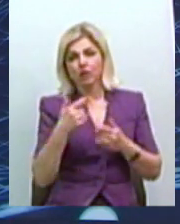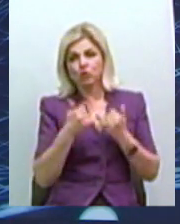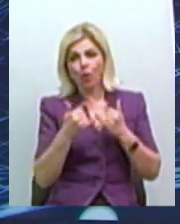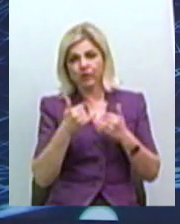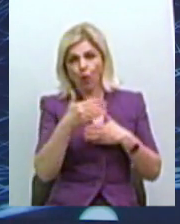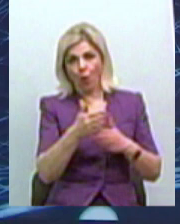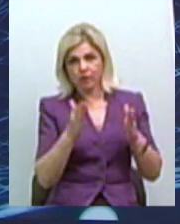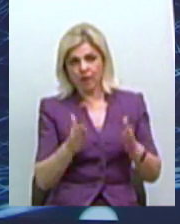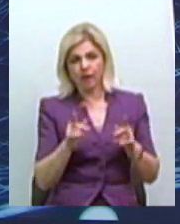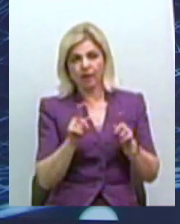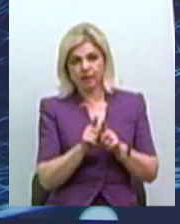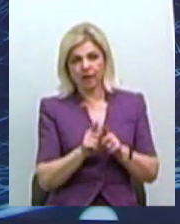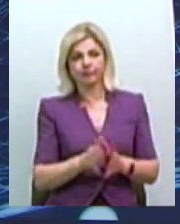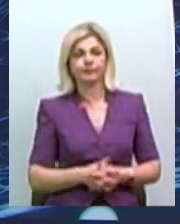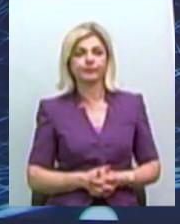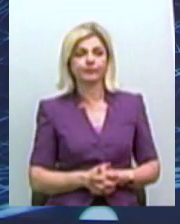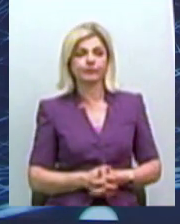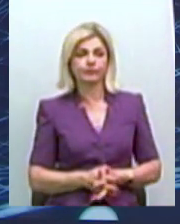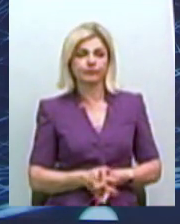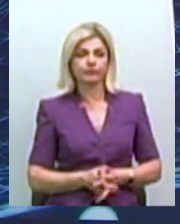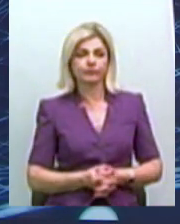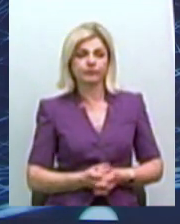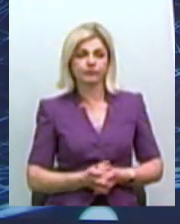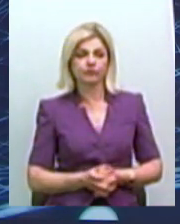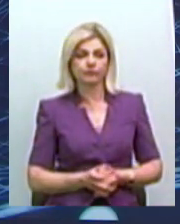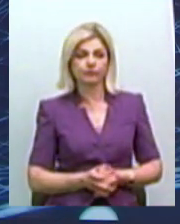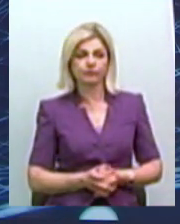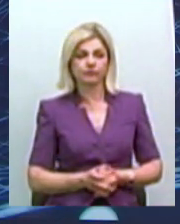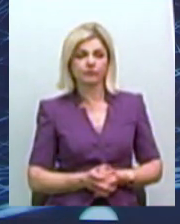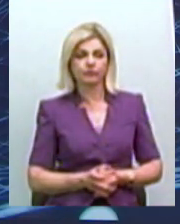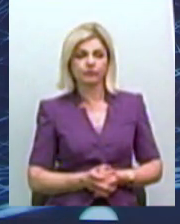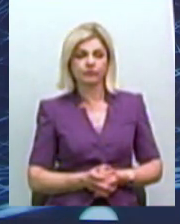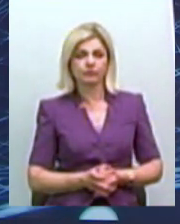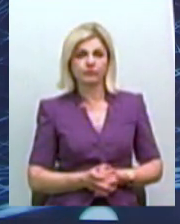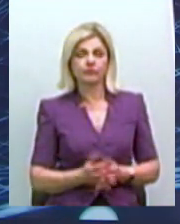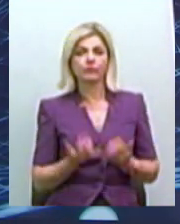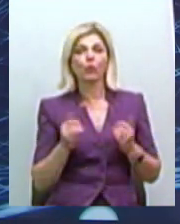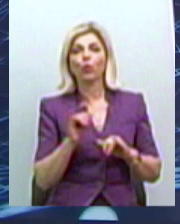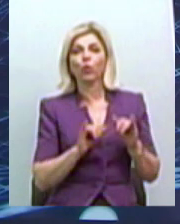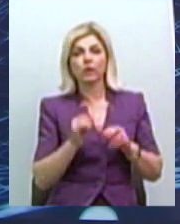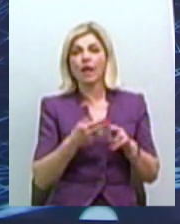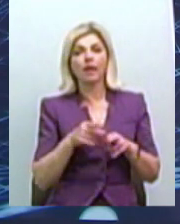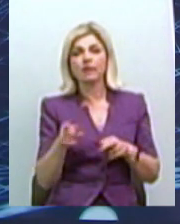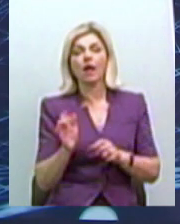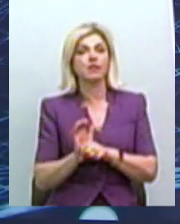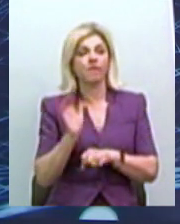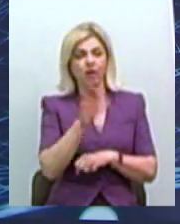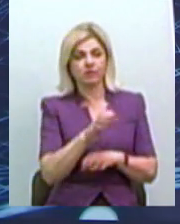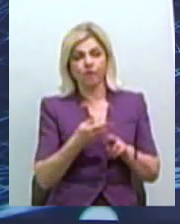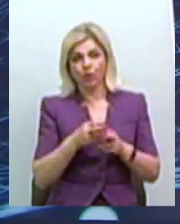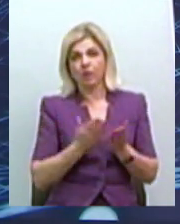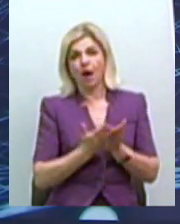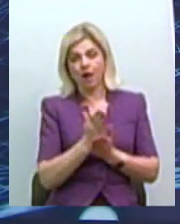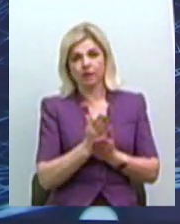Це така ремарка, відступ. Ми зараз що цю тепер... карту покажемо. Так, ви поки що скажіть, куди воно тепер дівається. Куди це дівається? Ось ця карта. Куди